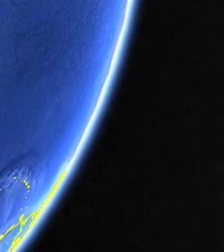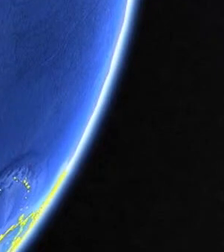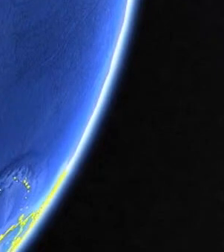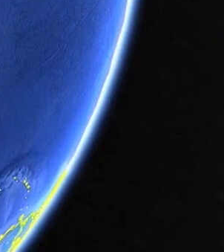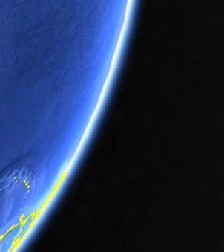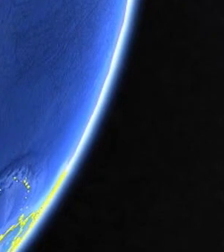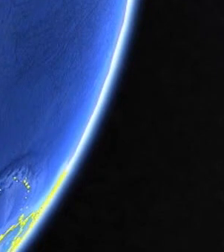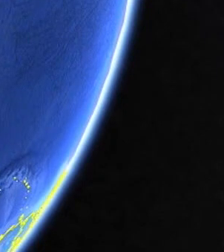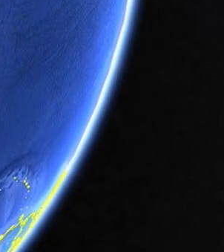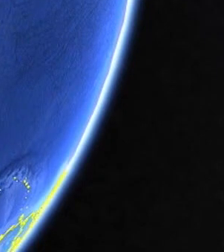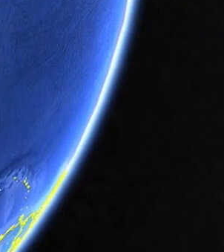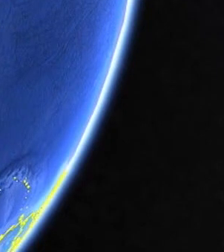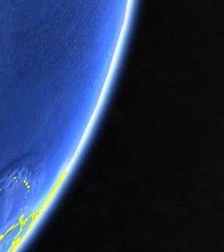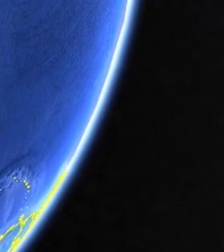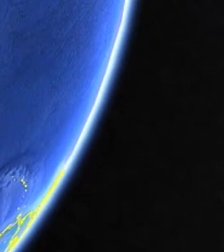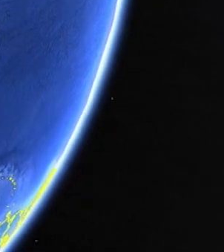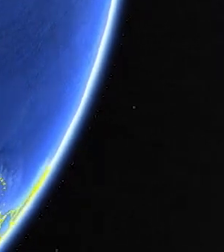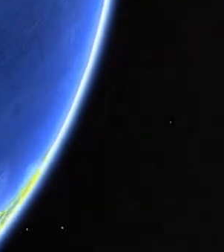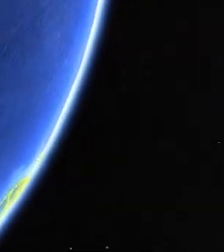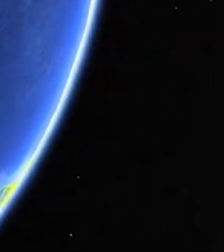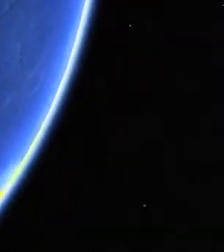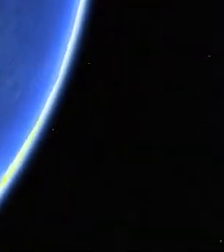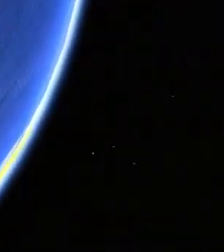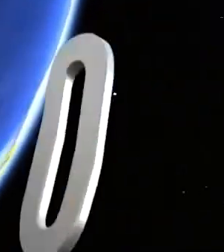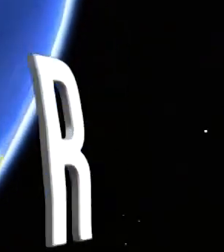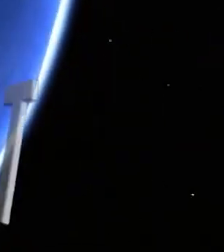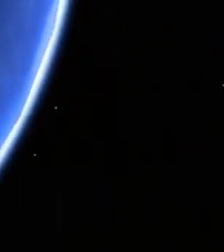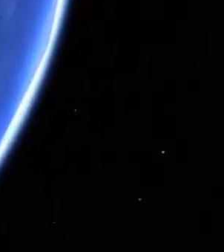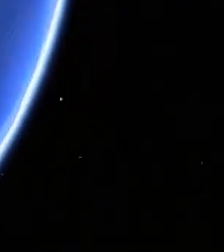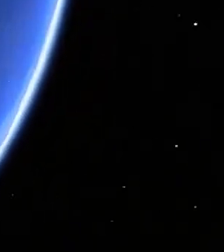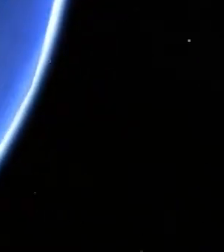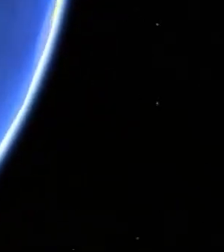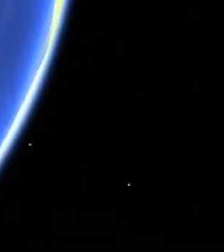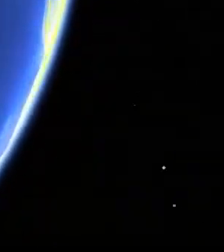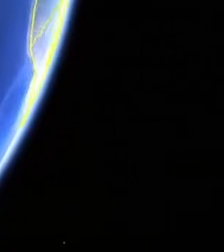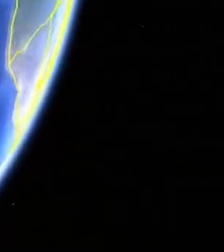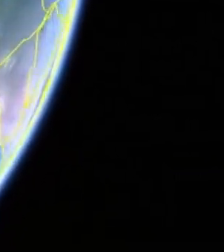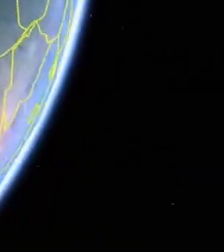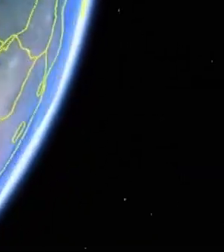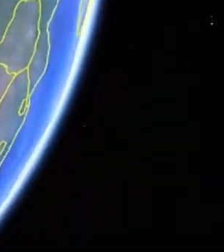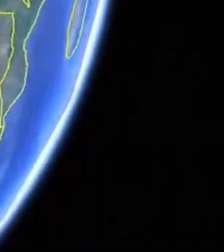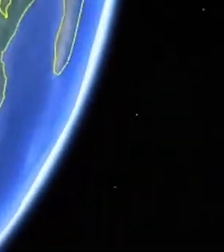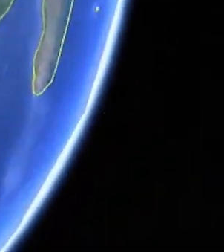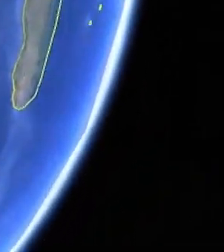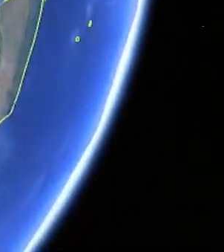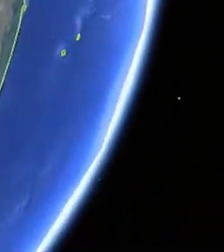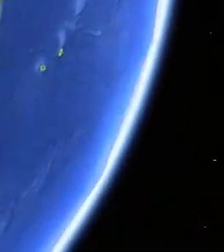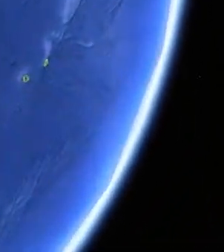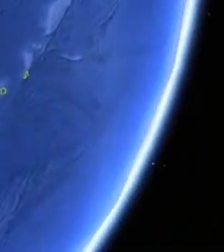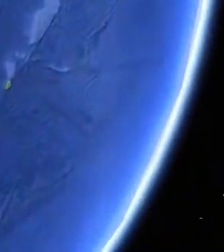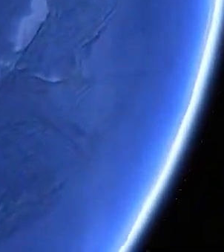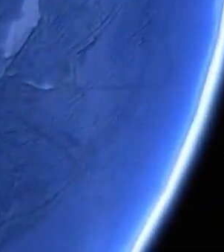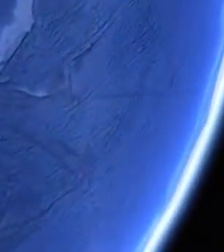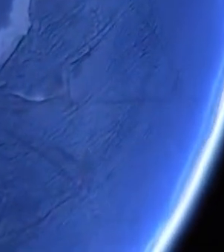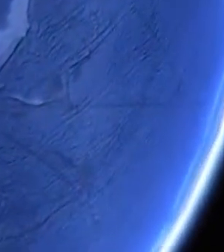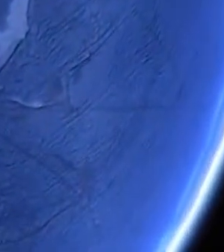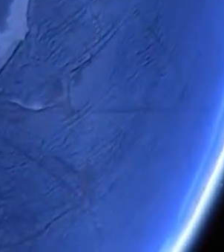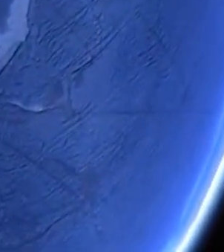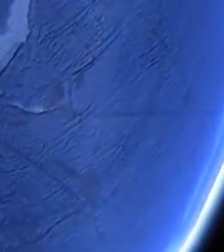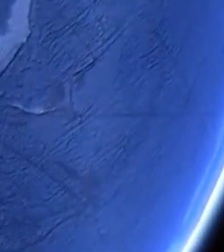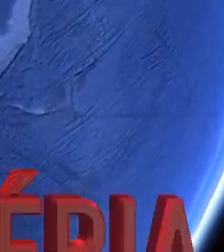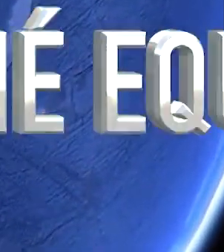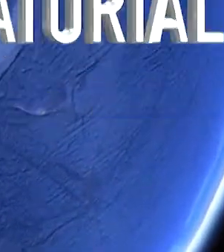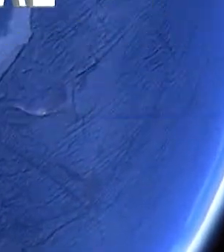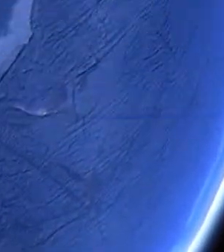L'Église chrétienne Maranatha est présente dans des nations de tous les continents de la planète. Les églises des pays, dans les trois